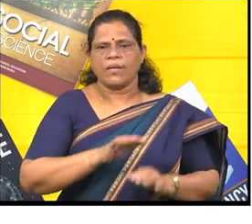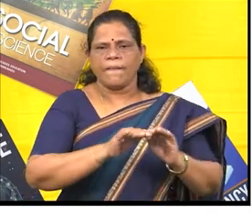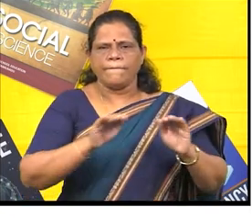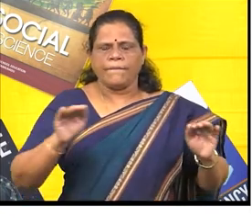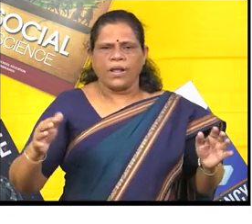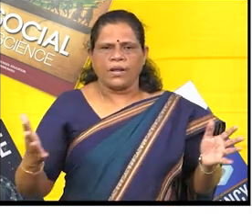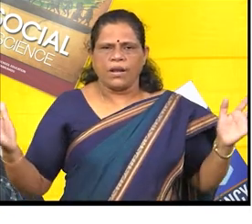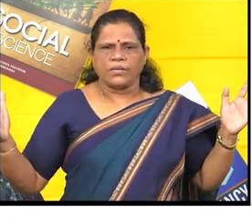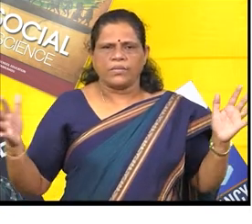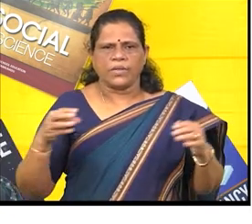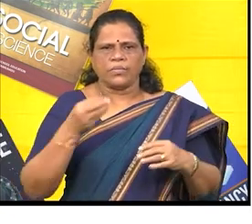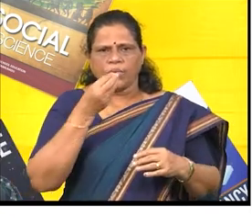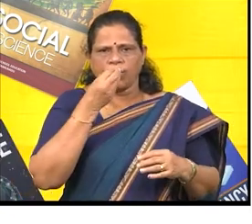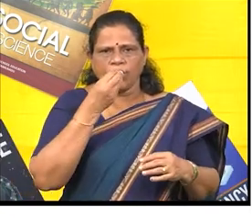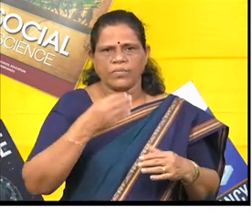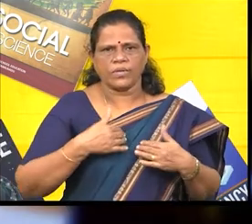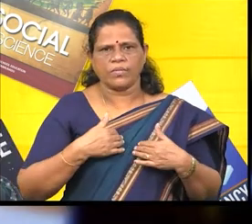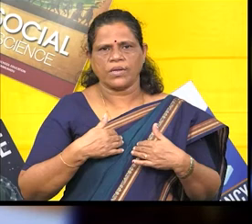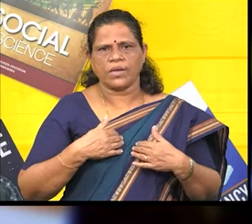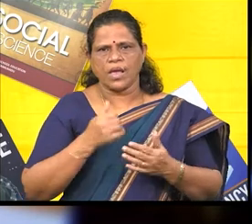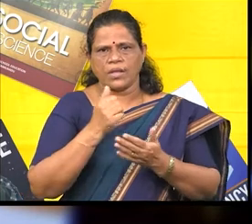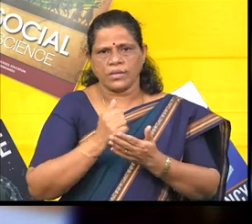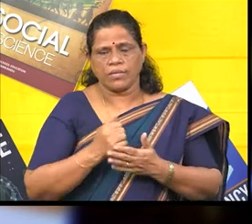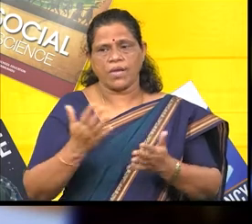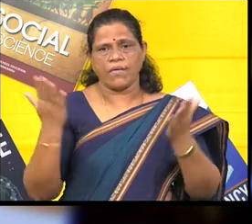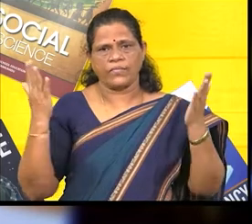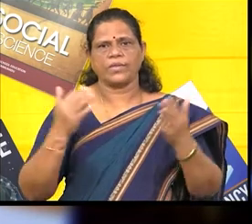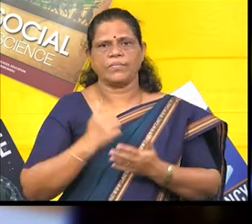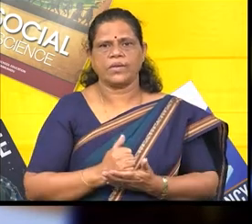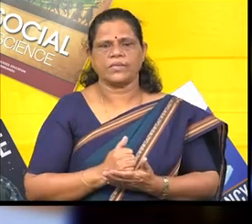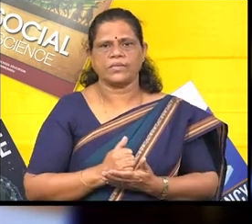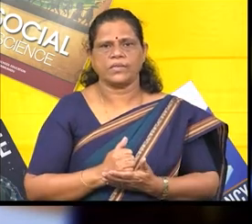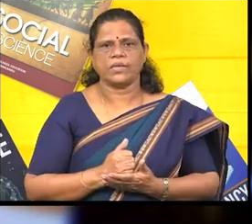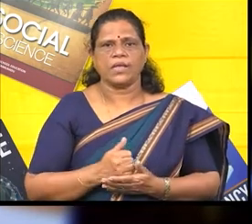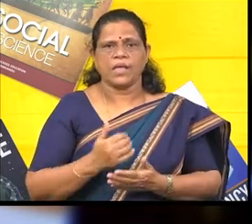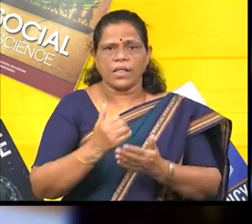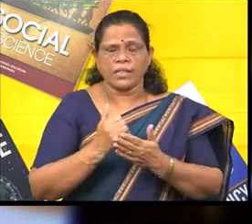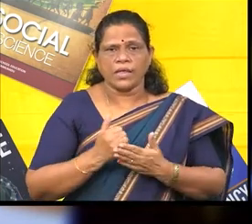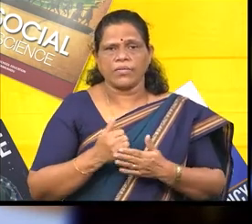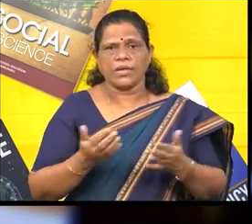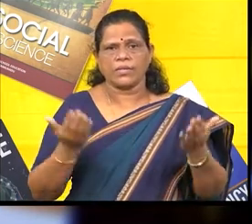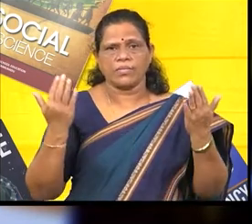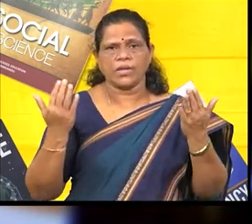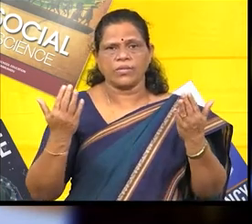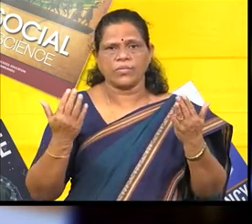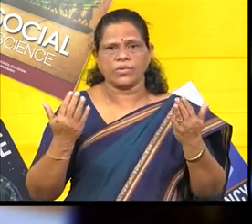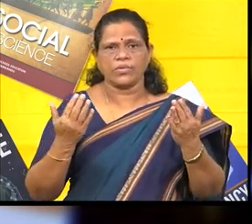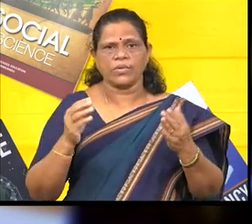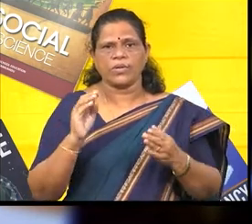இப்போ மக்கள் தொகைக்கு தகுந்த மாதிரி உணவு நமக்கு வந்து தேவை அதிகமாக இருக்குது. அந்த தேவை அதிகமாக இருக்கும்போது ஒரு சில